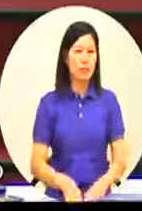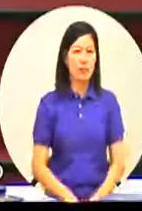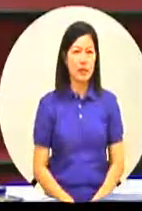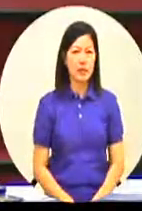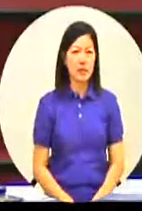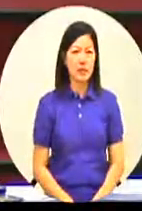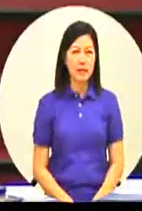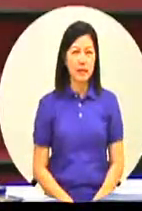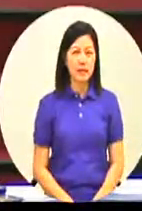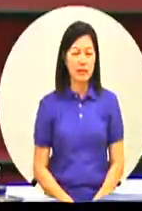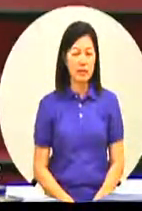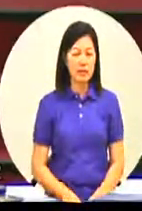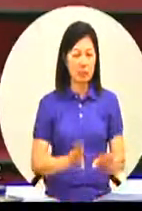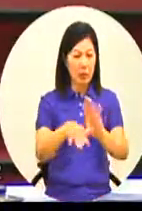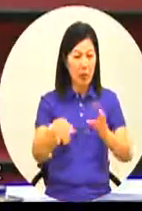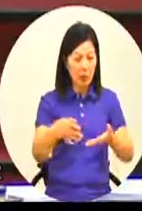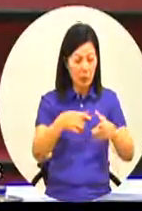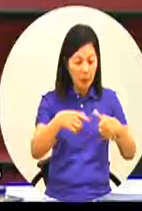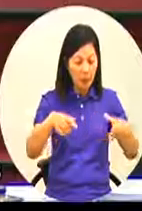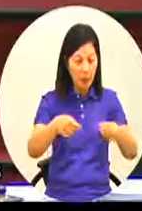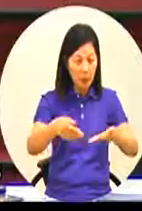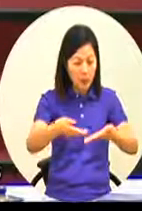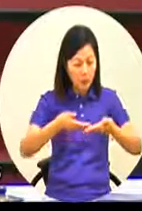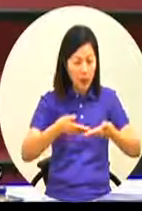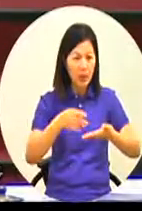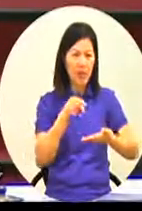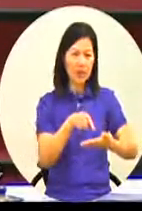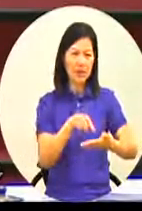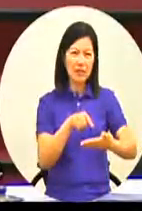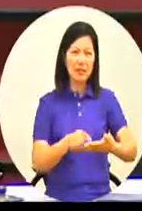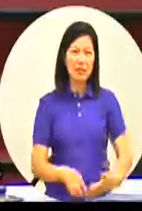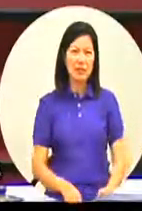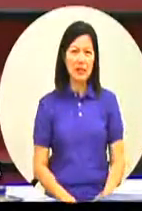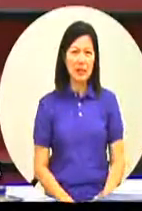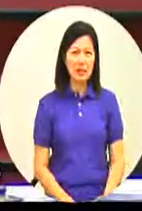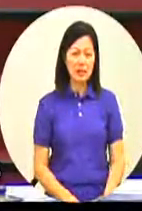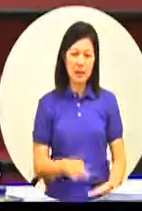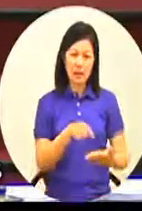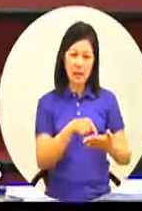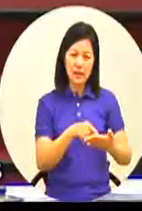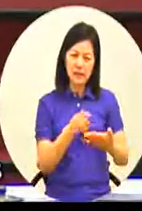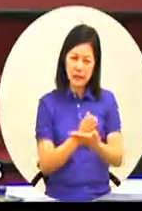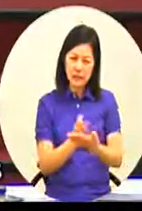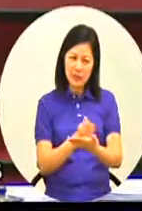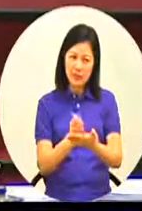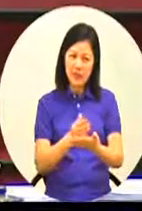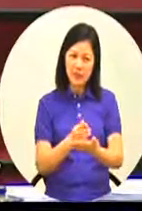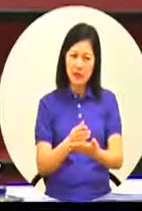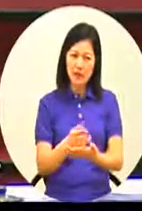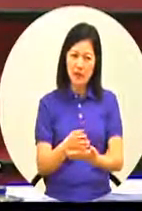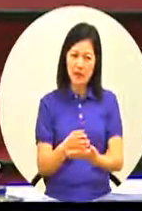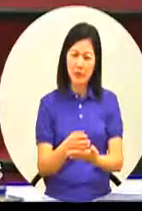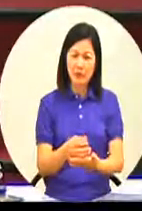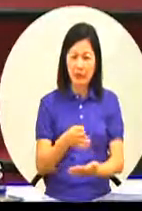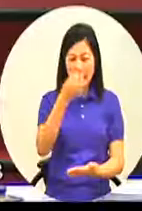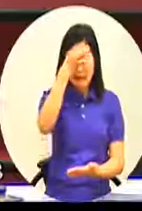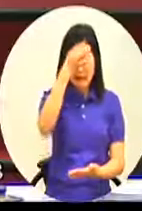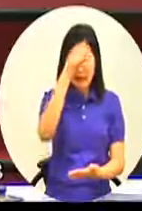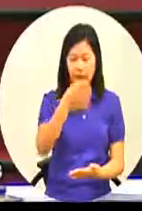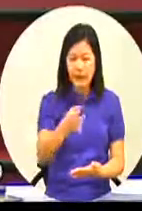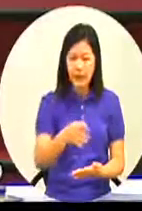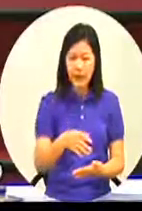起来起税单，啊！你这你嘛得爱小怪甲切割一个爱情嘛，你爱这款的，既然都违章，